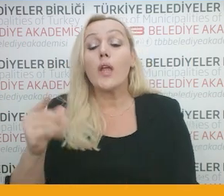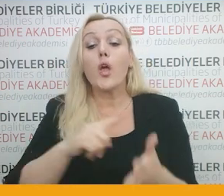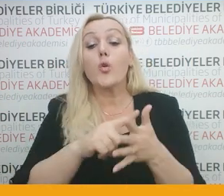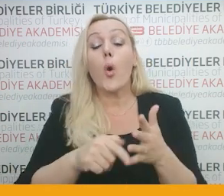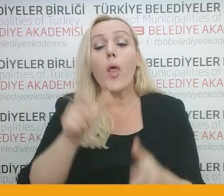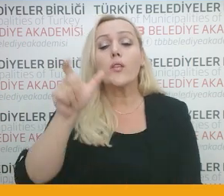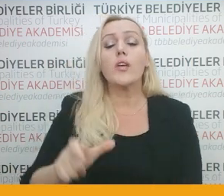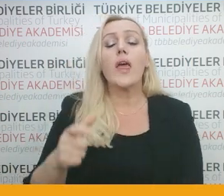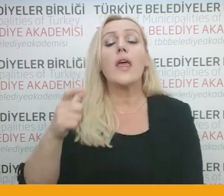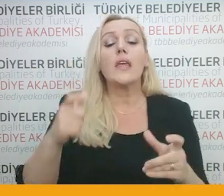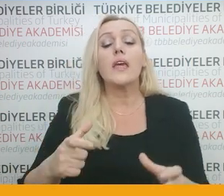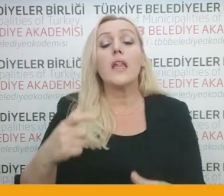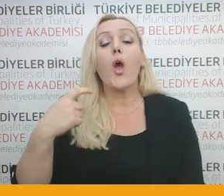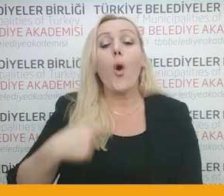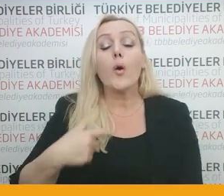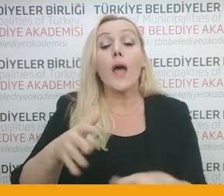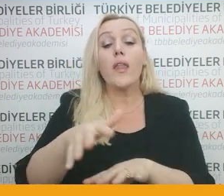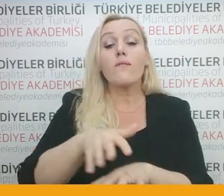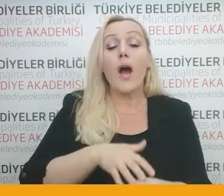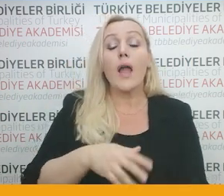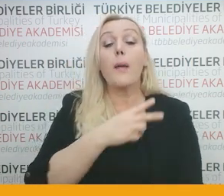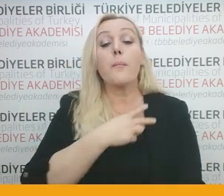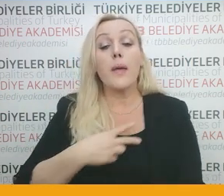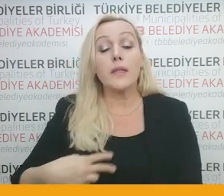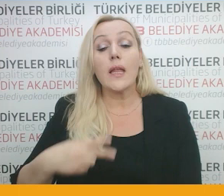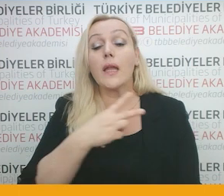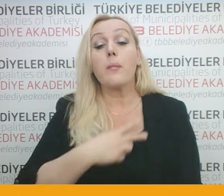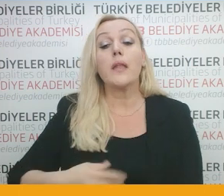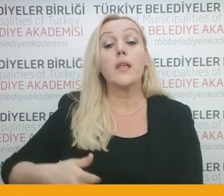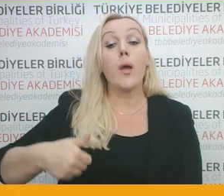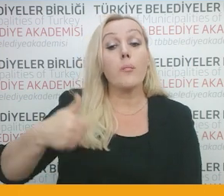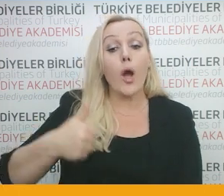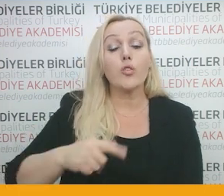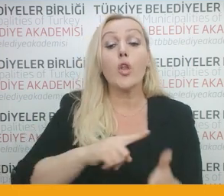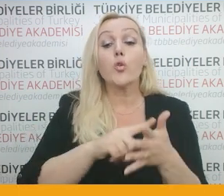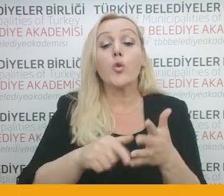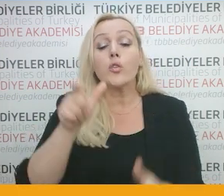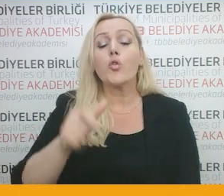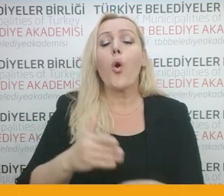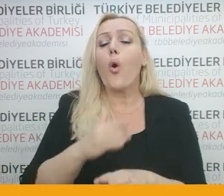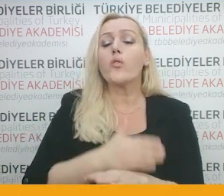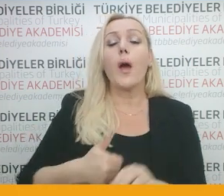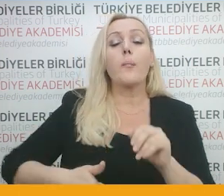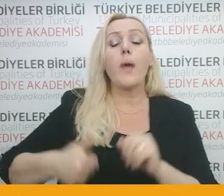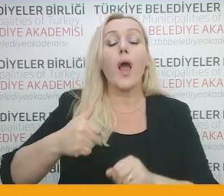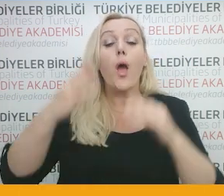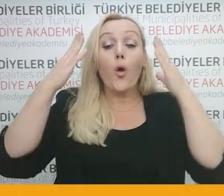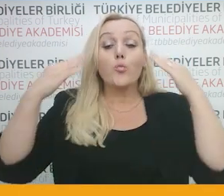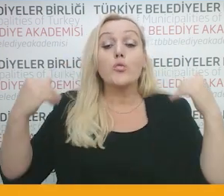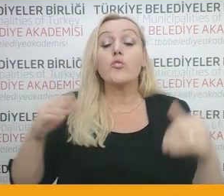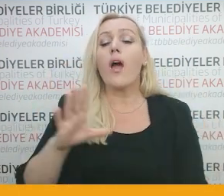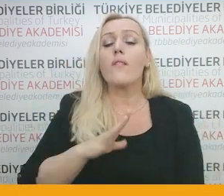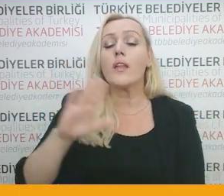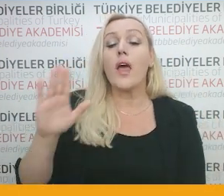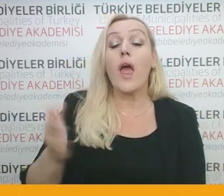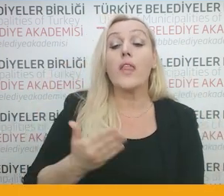özel idarelerinde vali, belediyelerde belediye başkanı üst yöneticidir. Önceden bakanlıklarda ne vardı? Müsteşarlıklar vardı. Bakanlığın